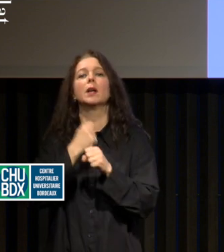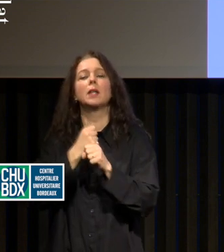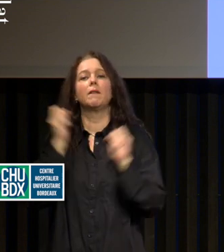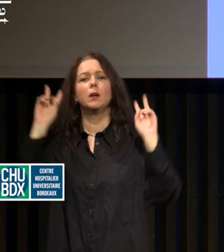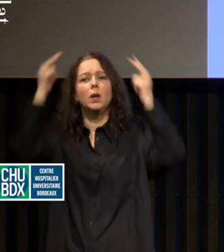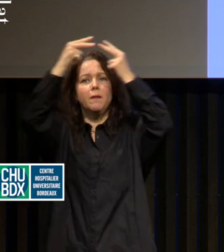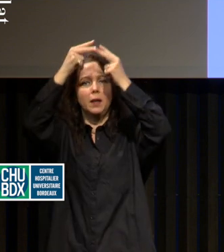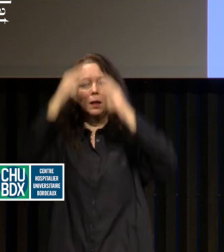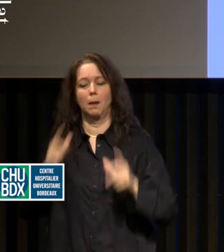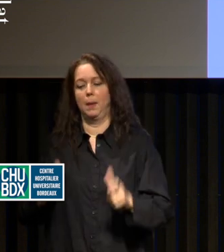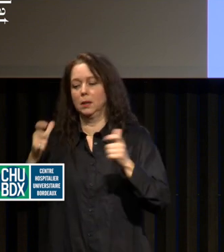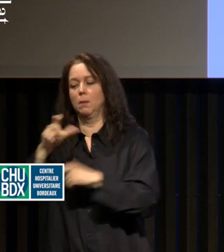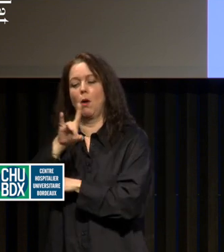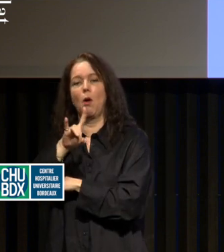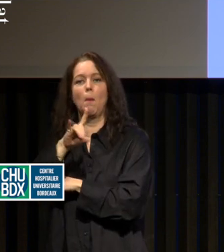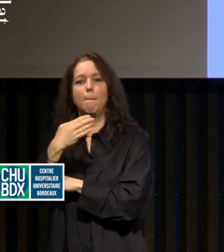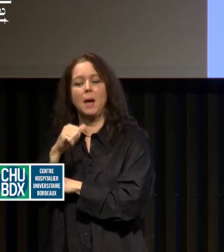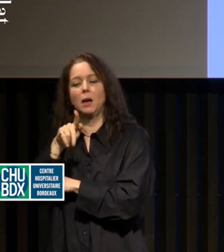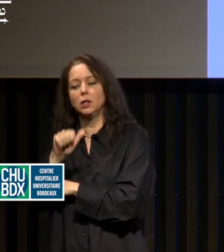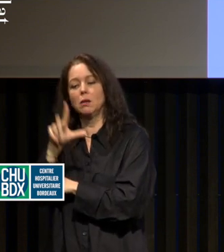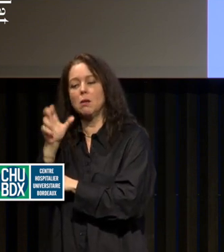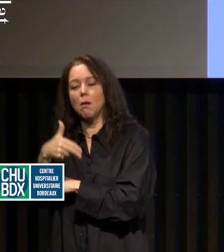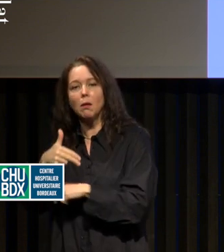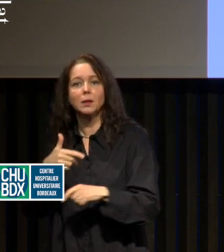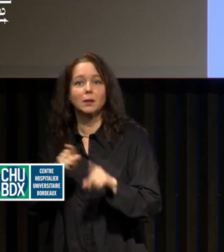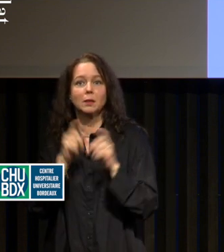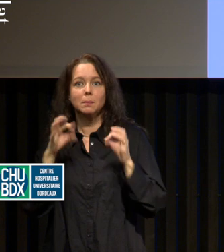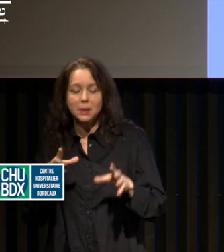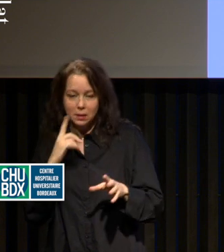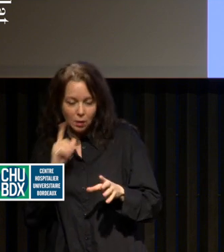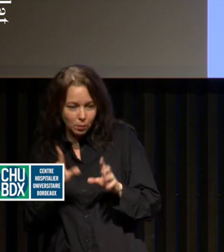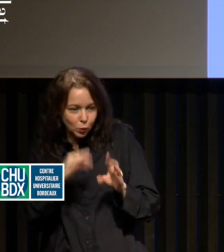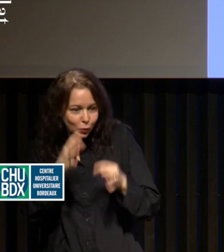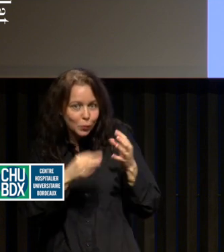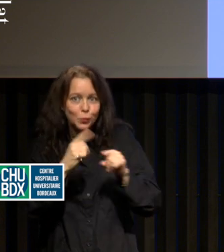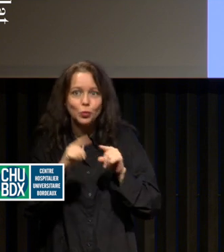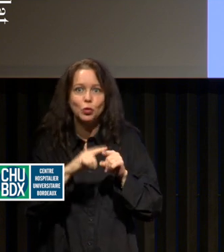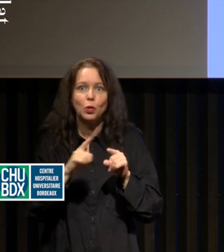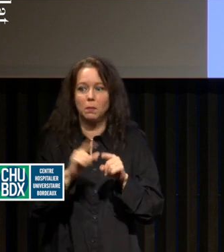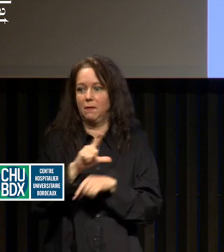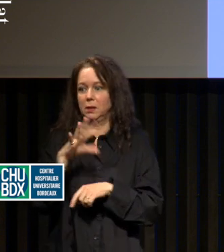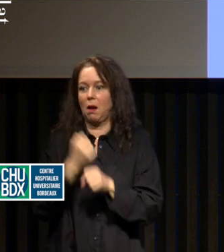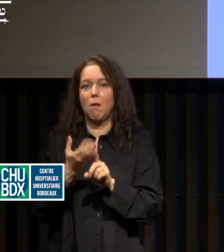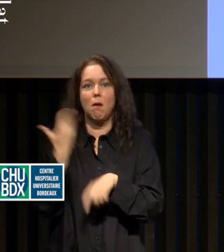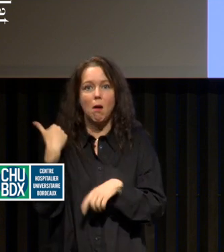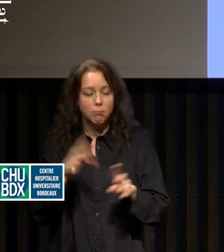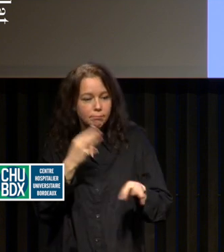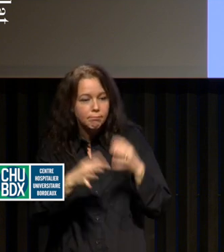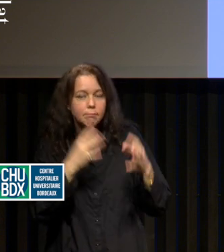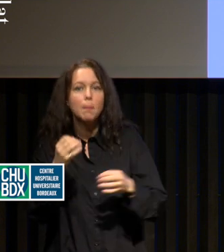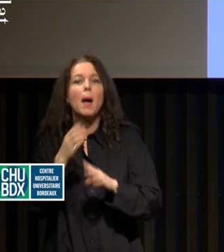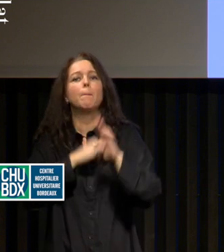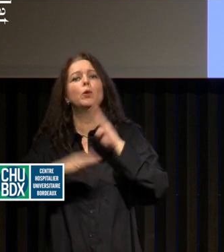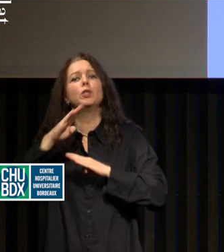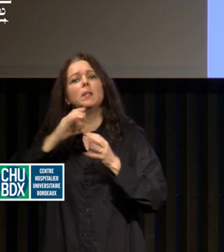C'est exactement pareil, c'est la terra incognita. On n'a pas fait le tour du monde, mais on a découvert le microbiote il y a 25 ans avec ces techniques de biologie